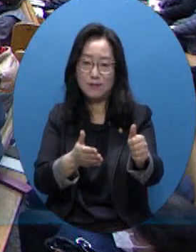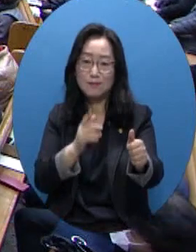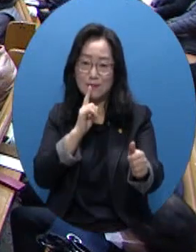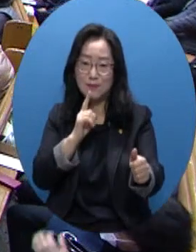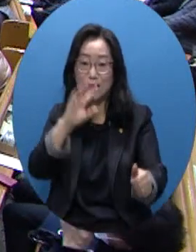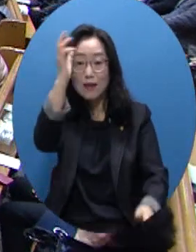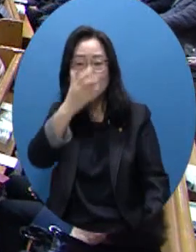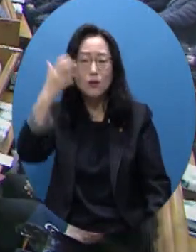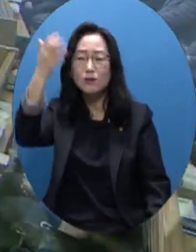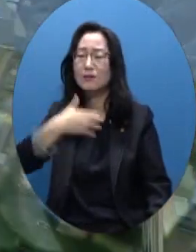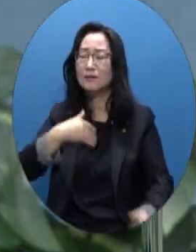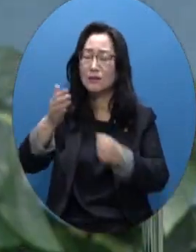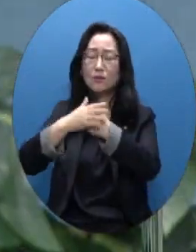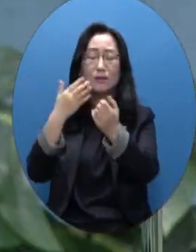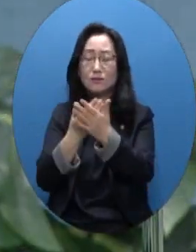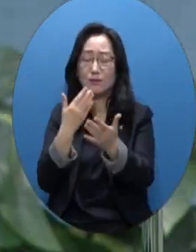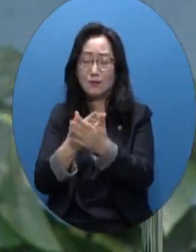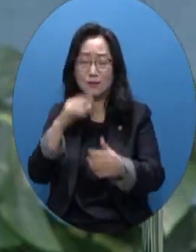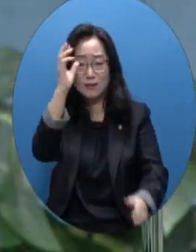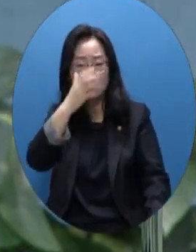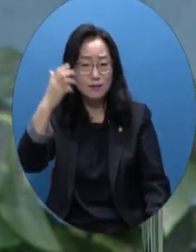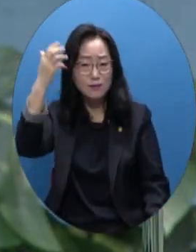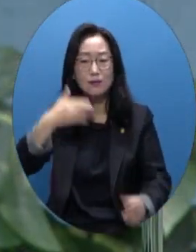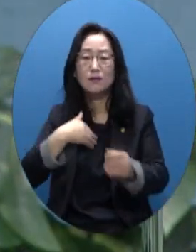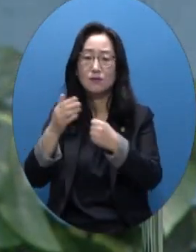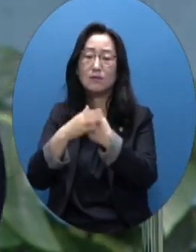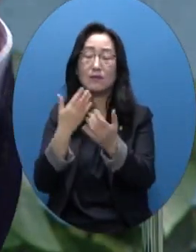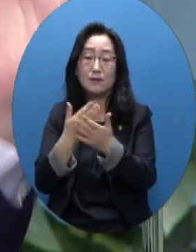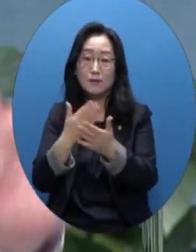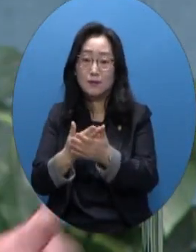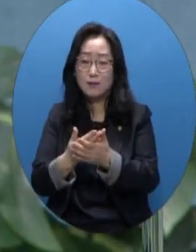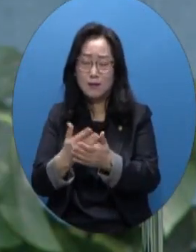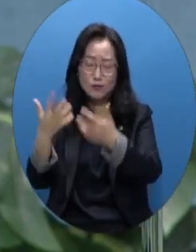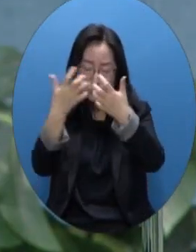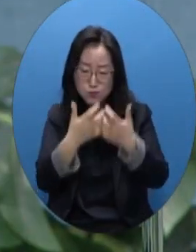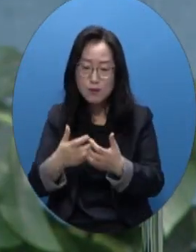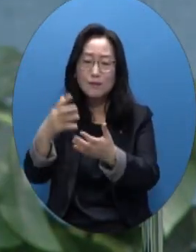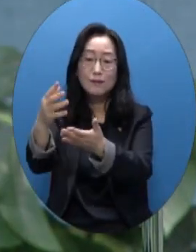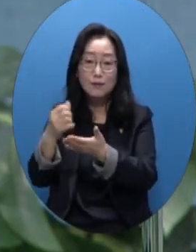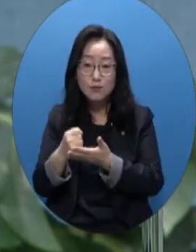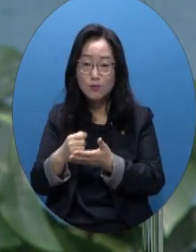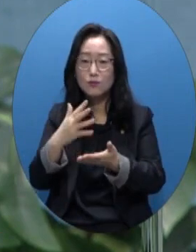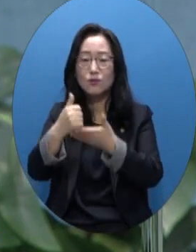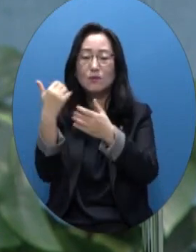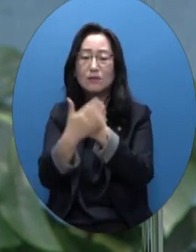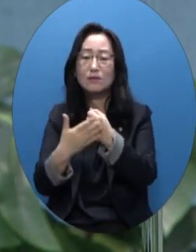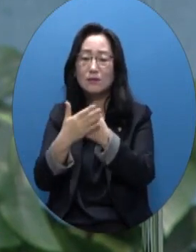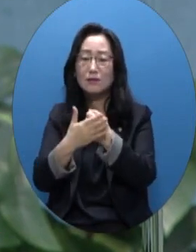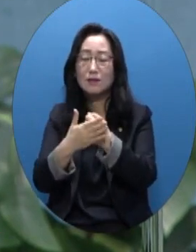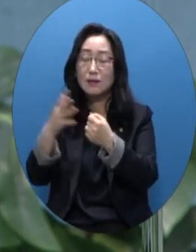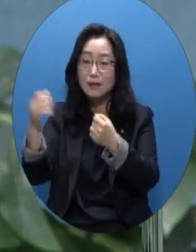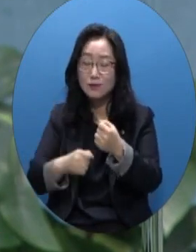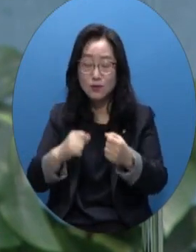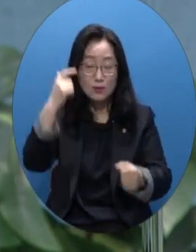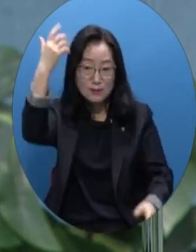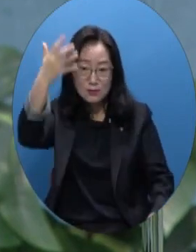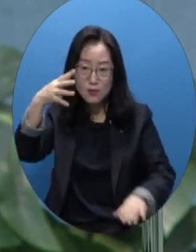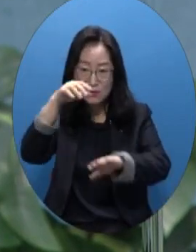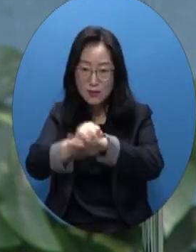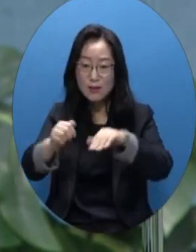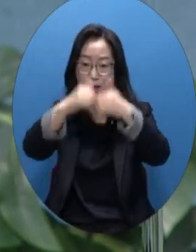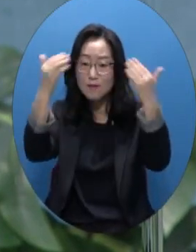성령이 언어를 도와주옵소서 청 의 원하는 도와줘 사다가 성령으로 충만하여 질문에 가운데 영혼의 자렴 같이